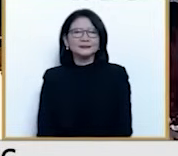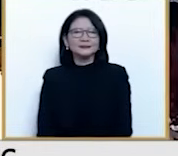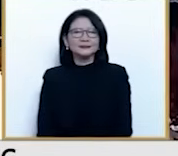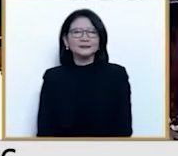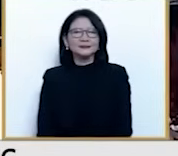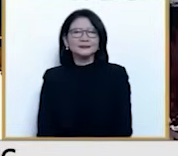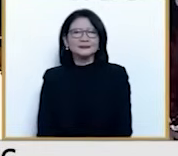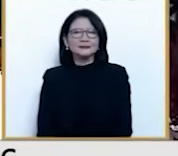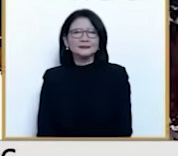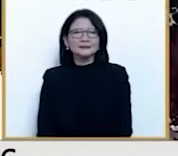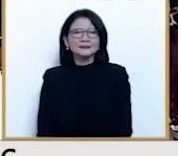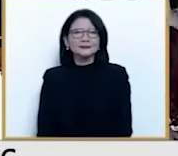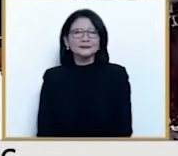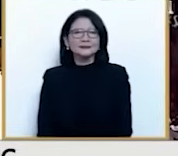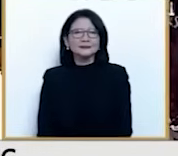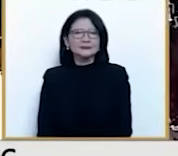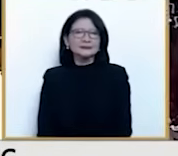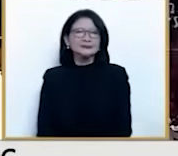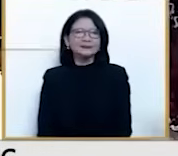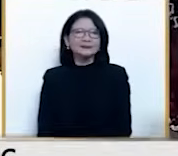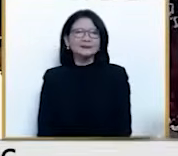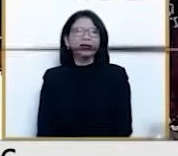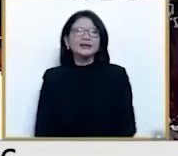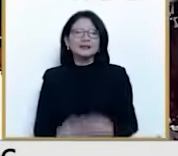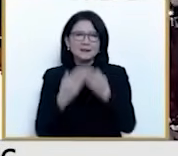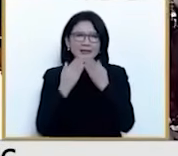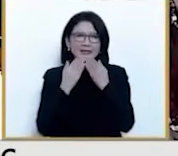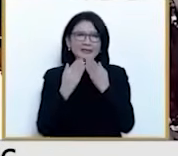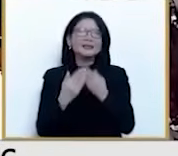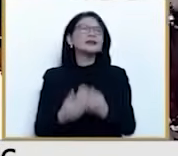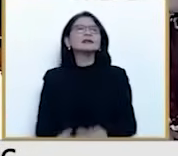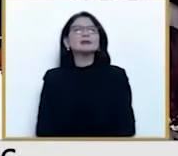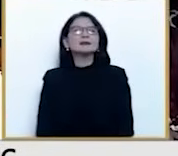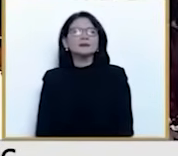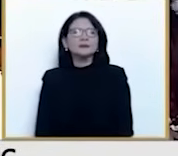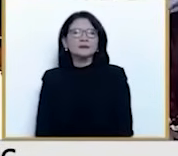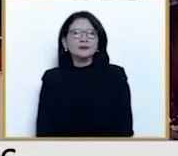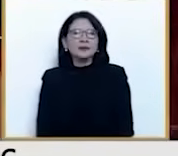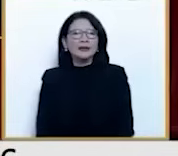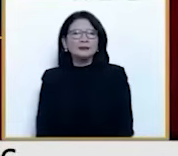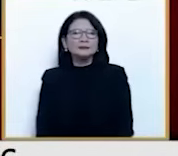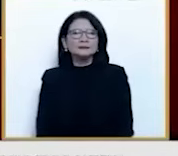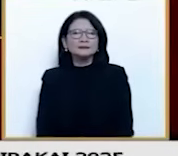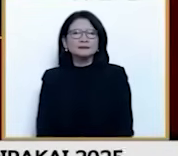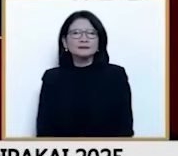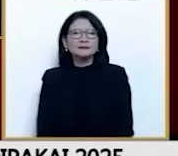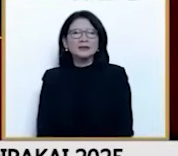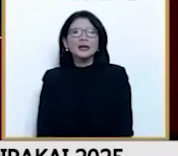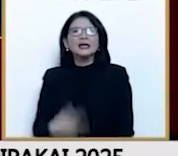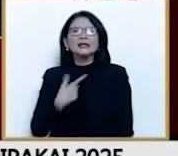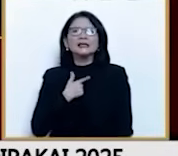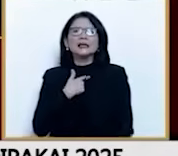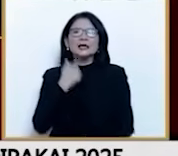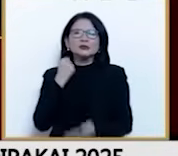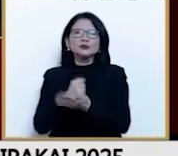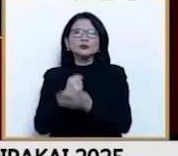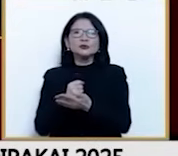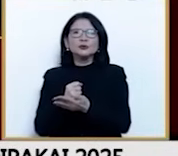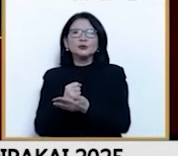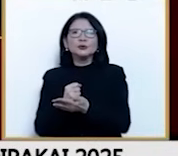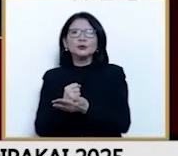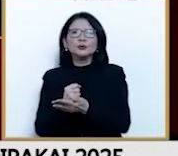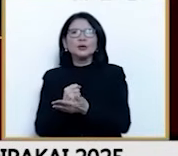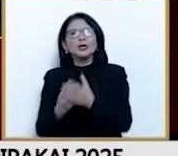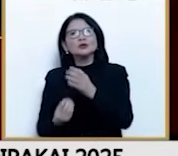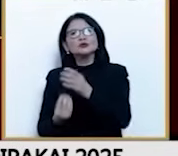Bapak. Terima kasih Kang Emil. Mas Pram, kita sungguh sudah bertumbuh bersama dalam debat